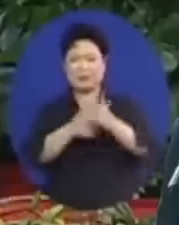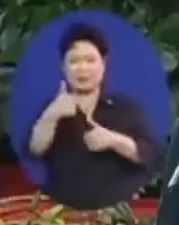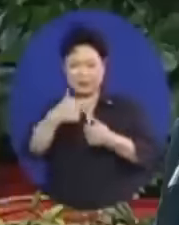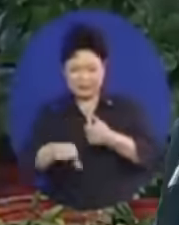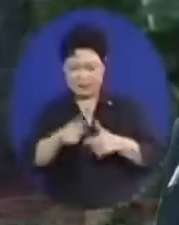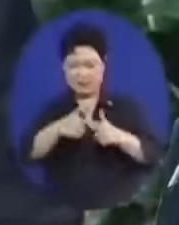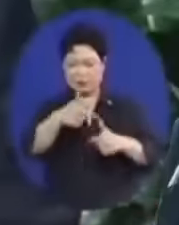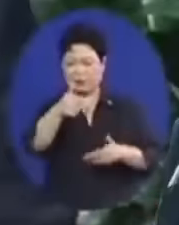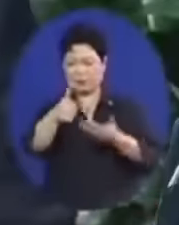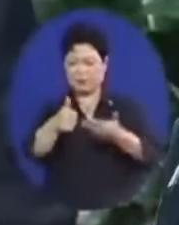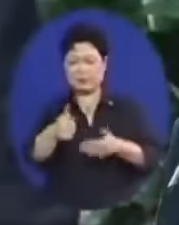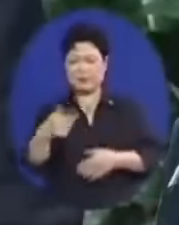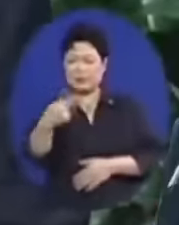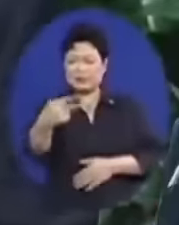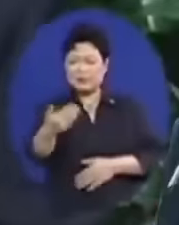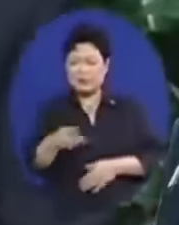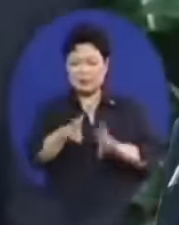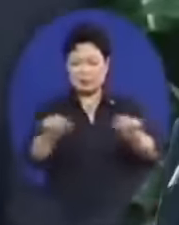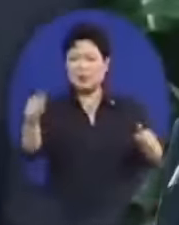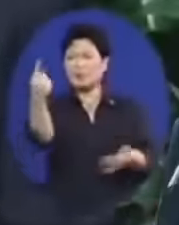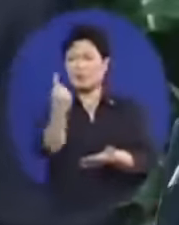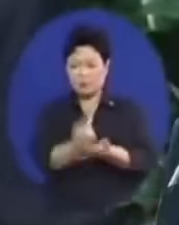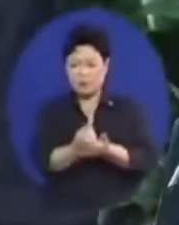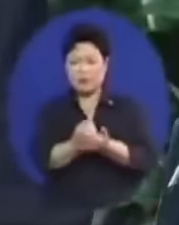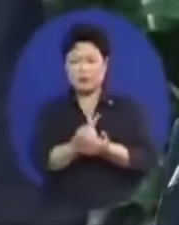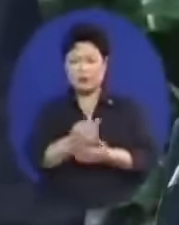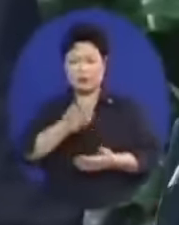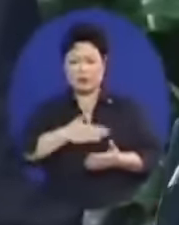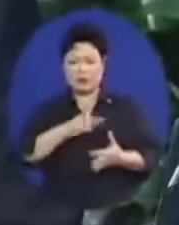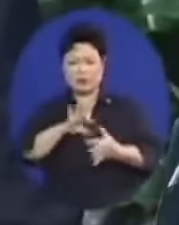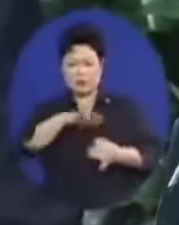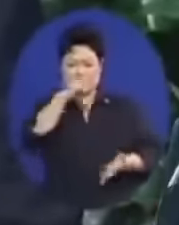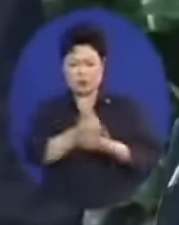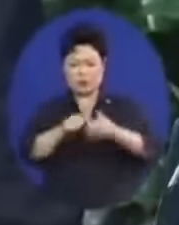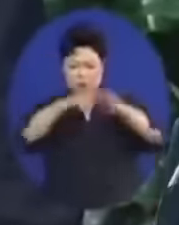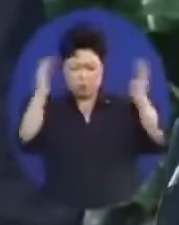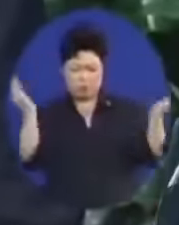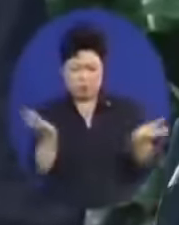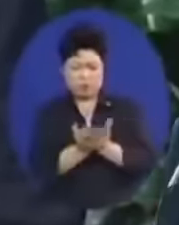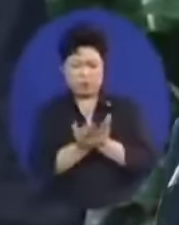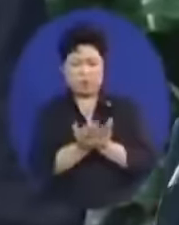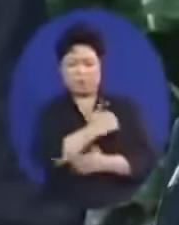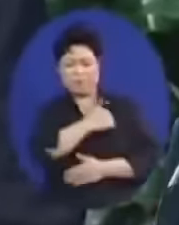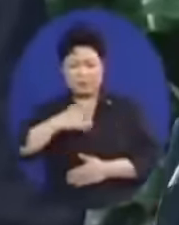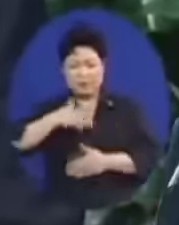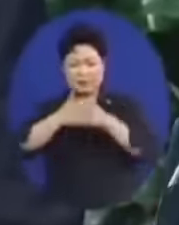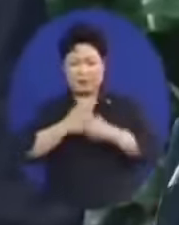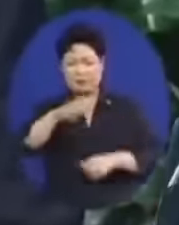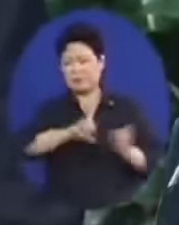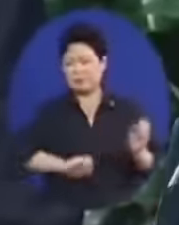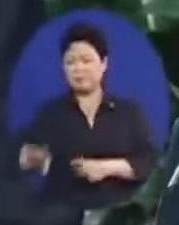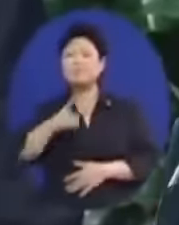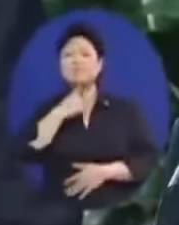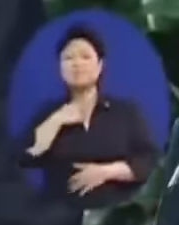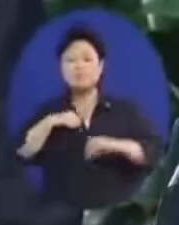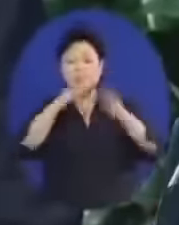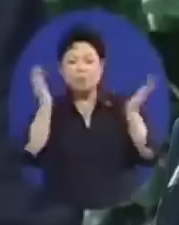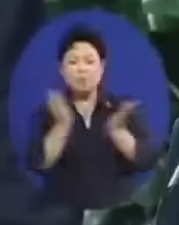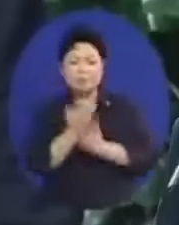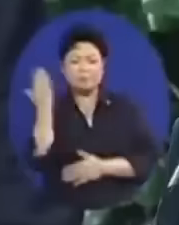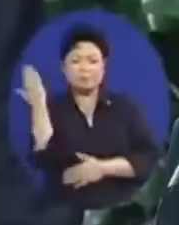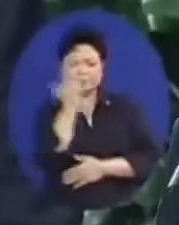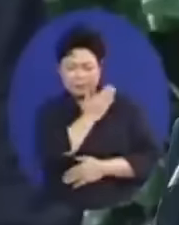아들 예수님이 2000년 전에 이 땅에 오셔서 나의 죄악을 다 짊어지고 하나님 앞에 버림받은 모든